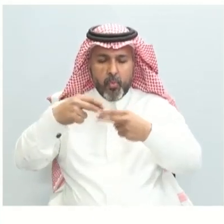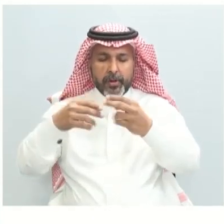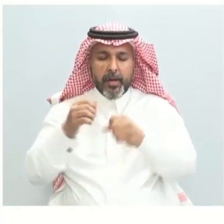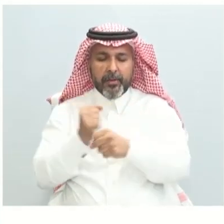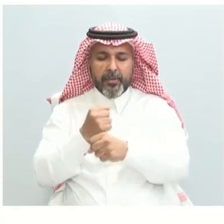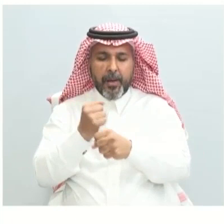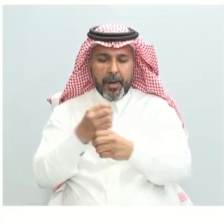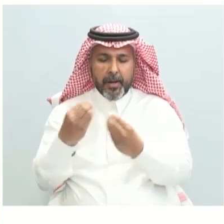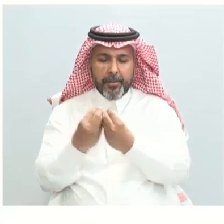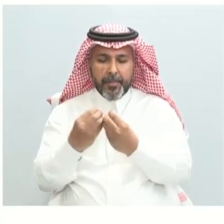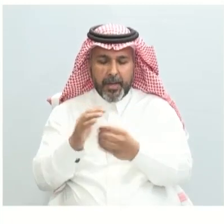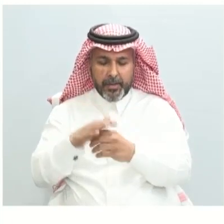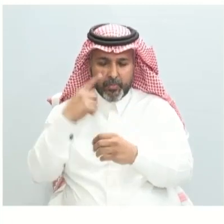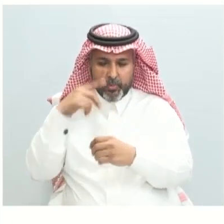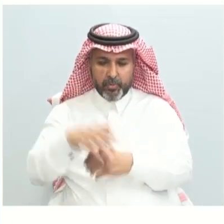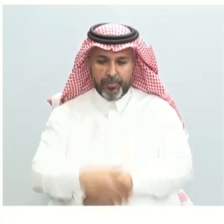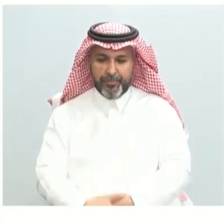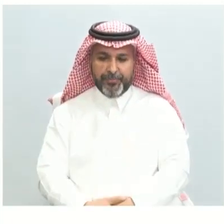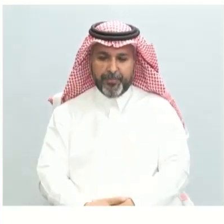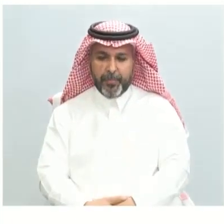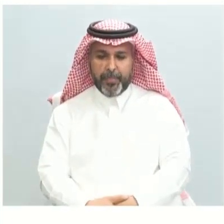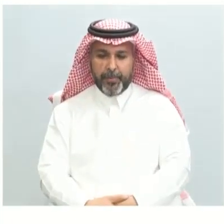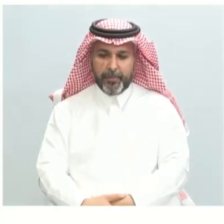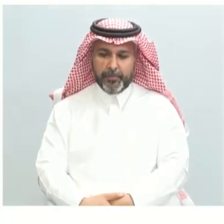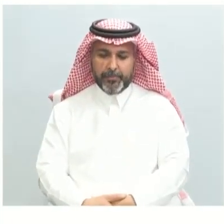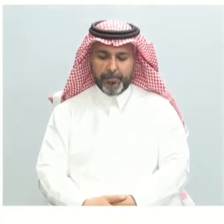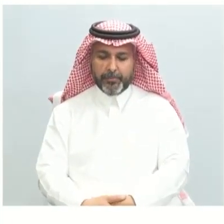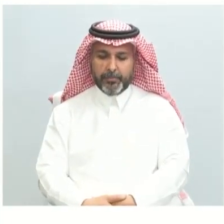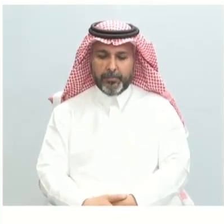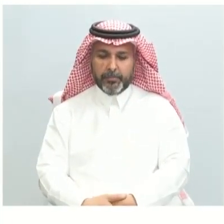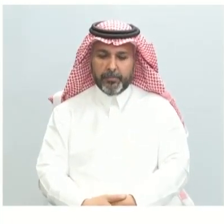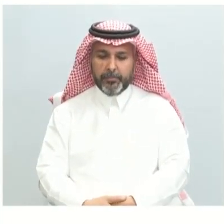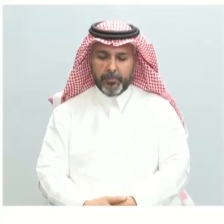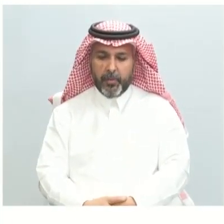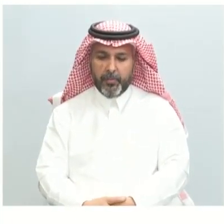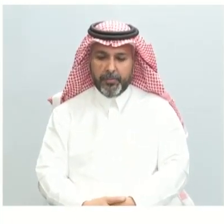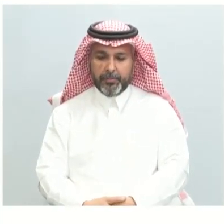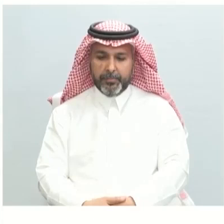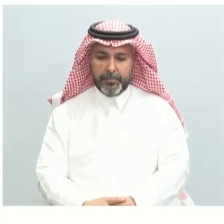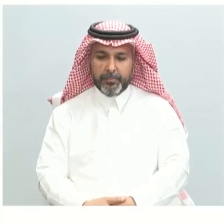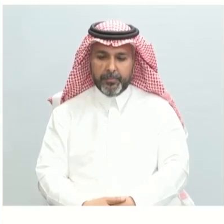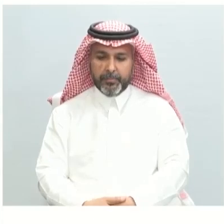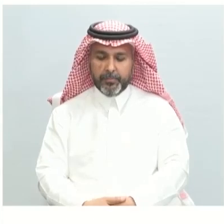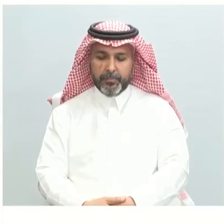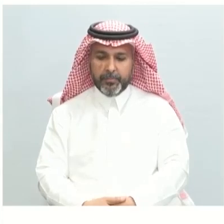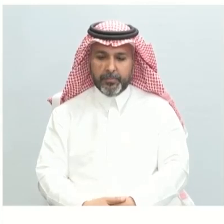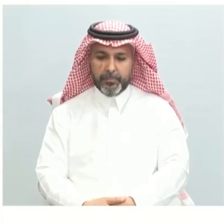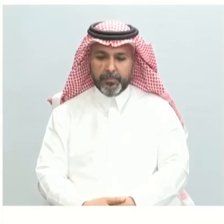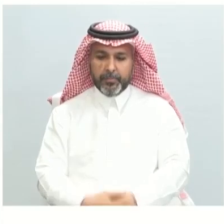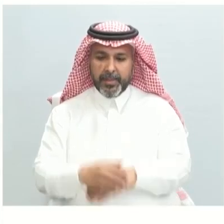عدد من الجوانب بتكلم عن الجوانب ناخذ التعريف اللي هو الانتماء والولاء هو احساس